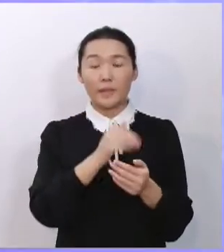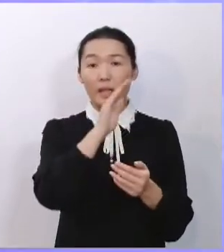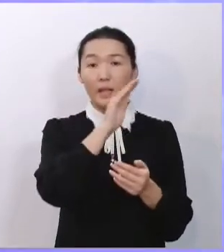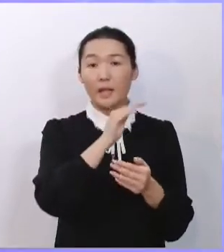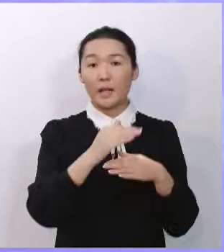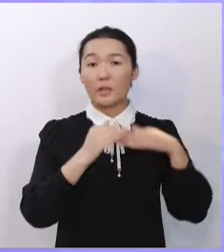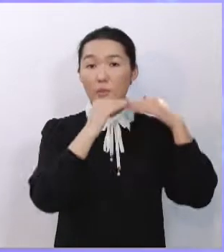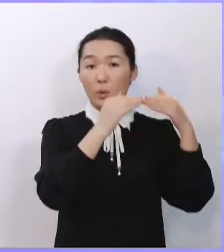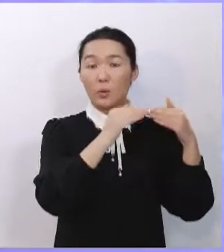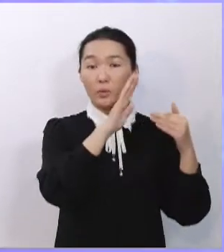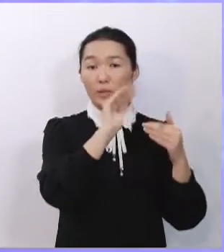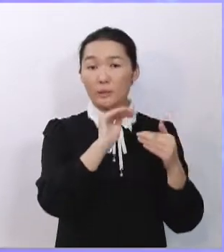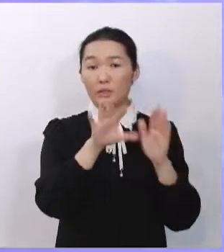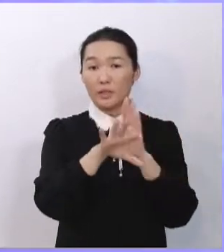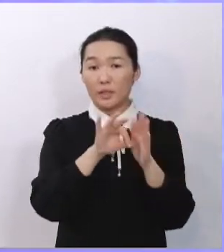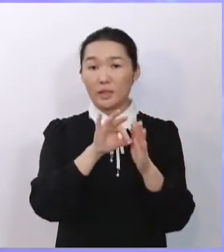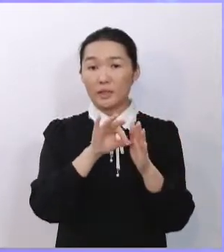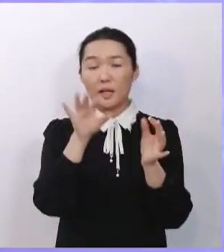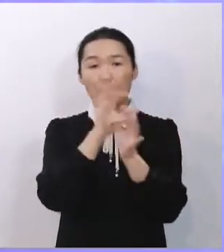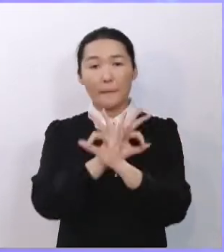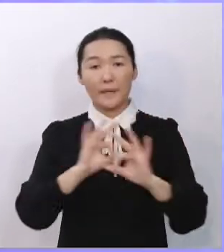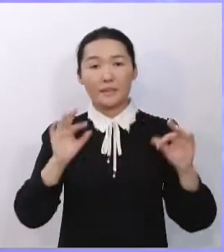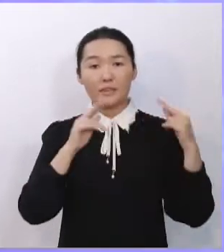тандасаңар, анда мыкты иштедиңер.